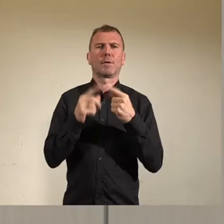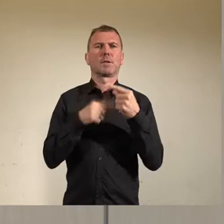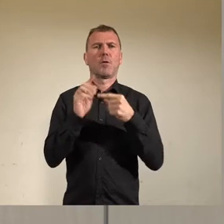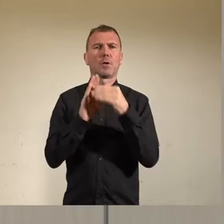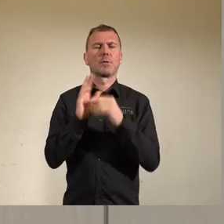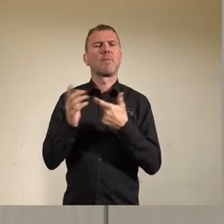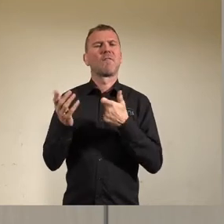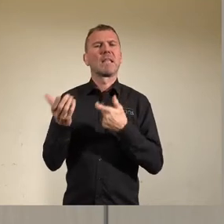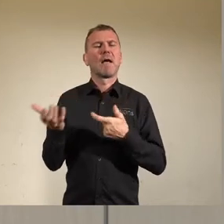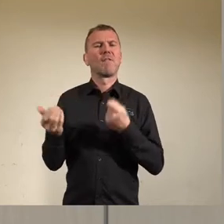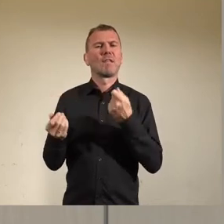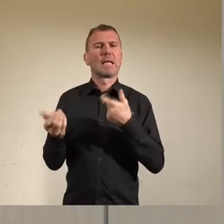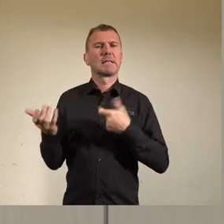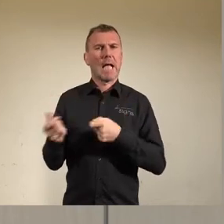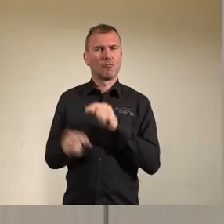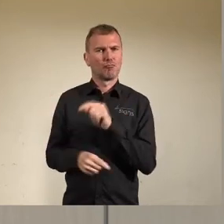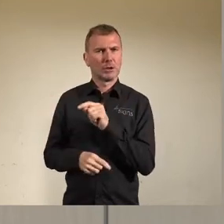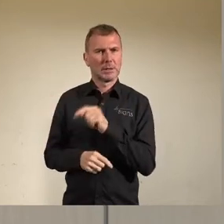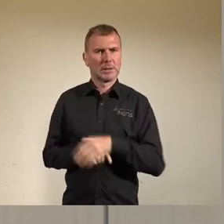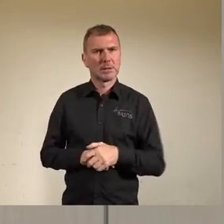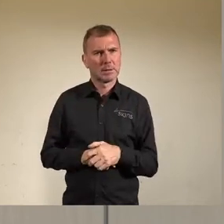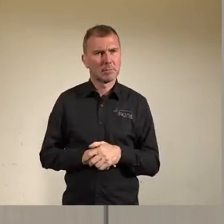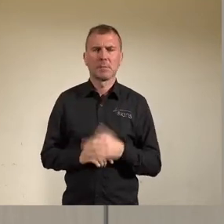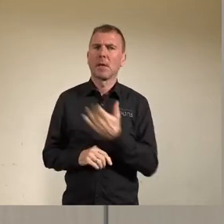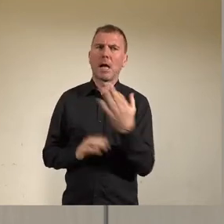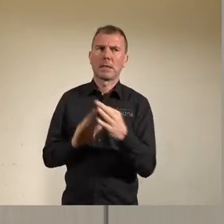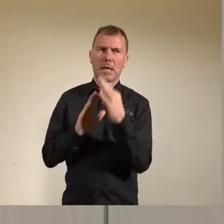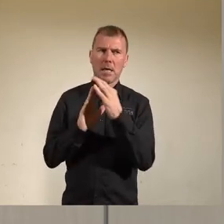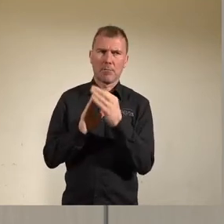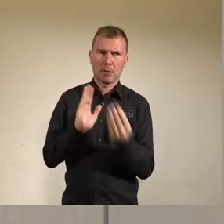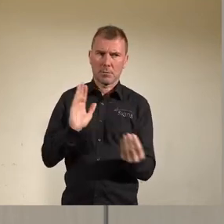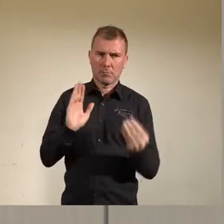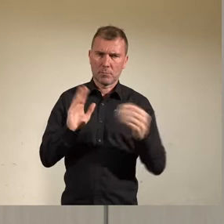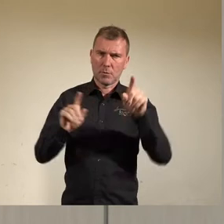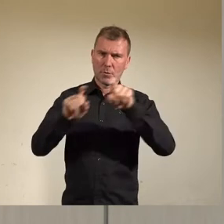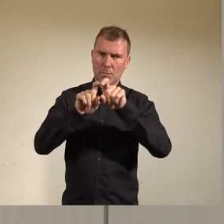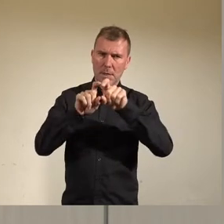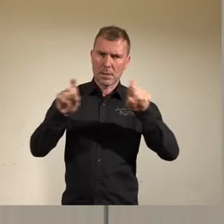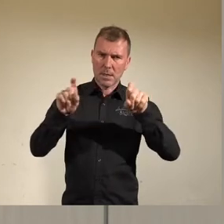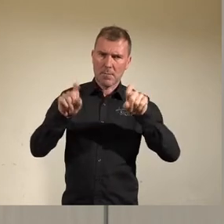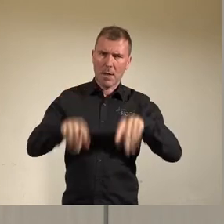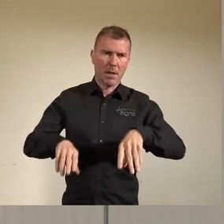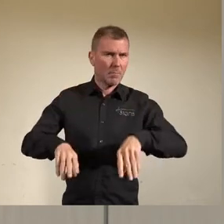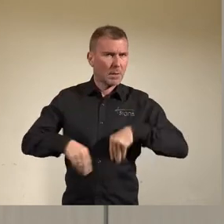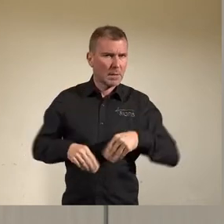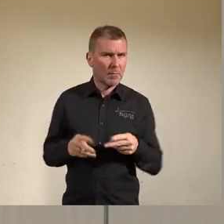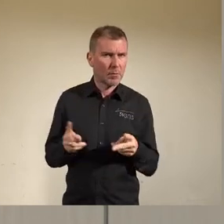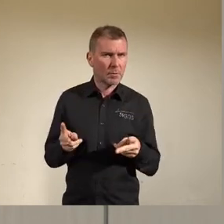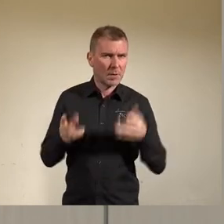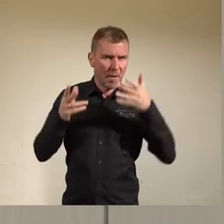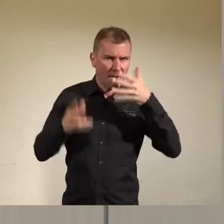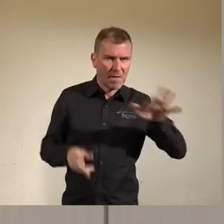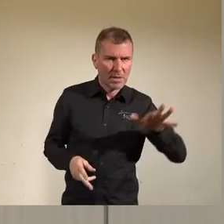im Finanzausschuss, noch mal einige Punkte vorab, auch zum Thema dann der